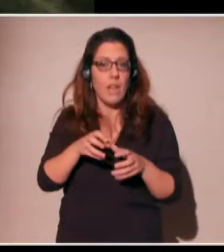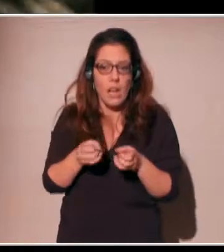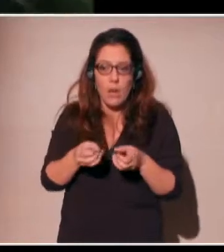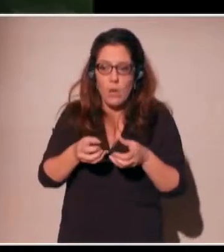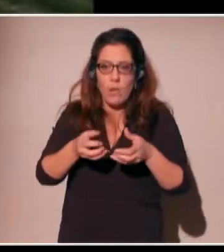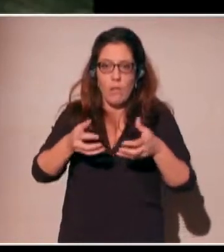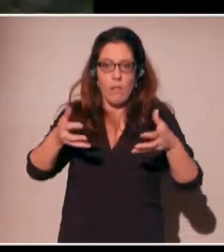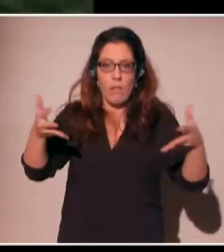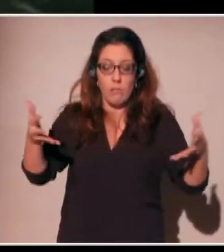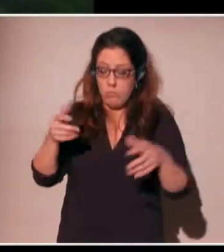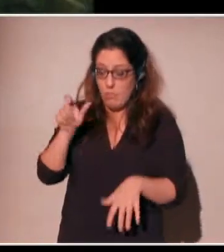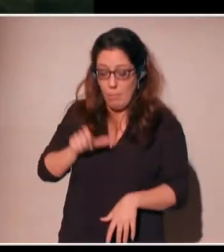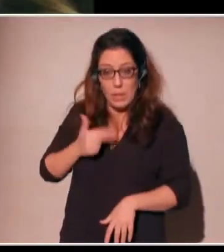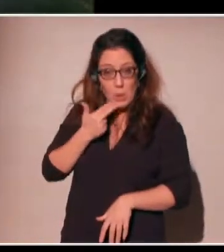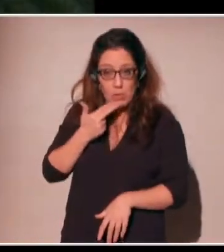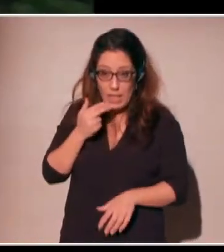fait